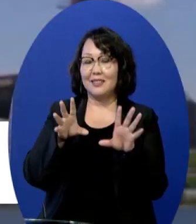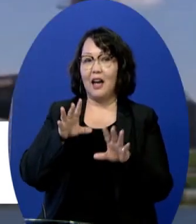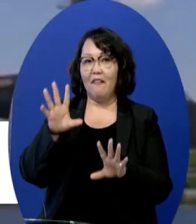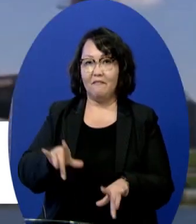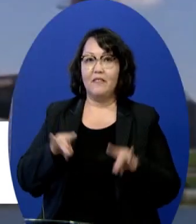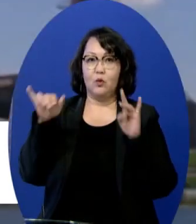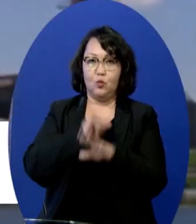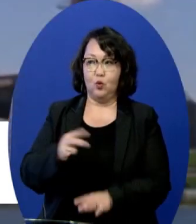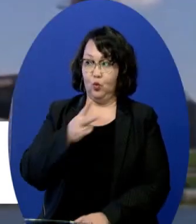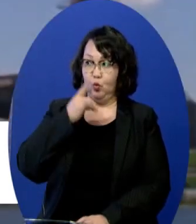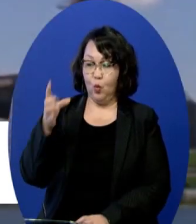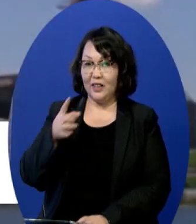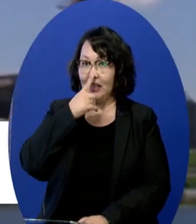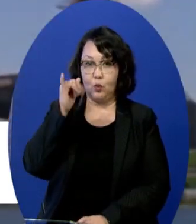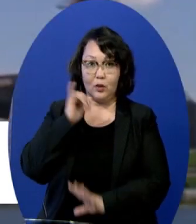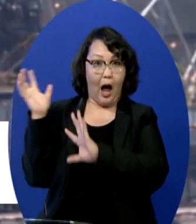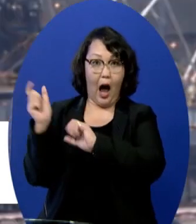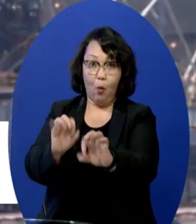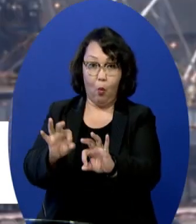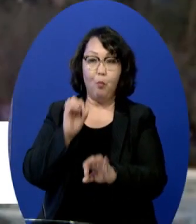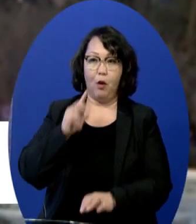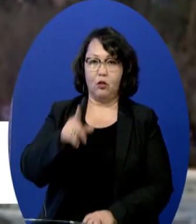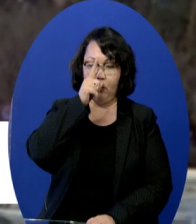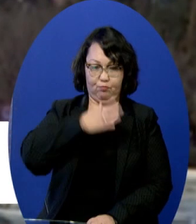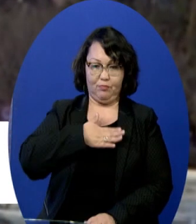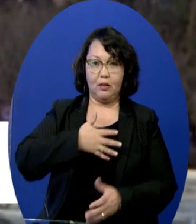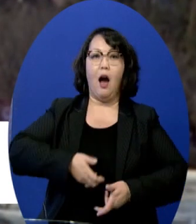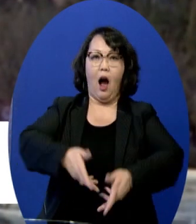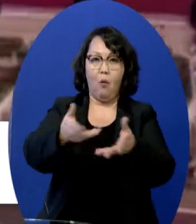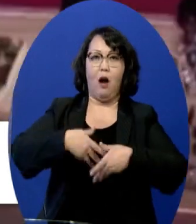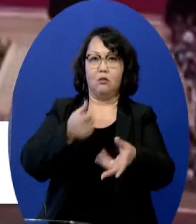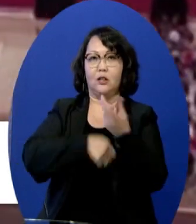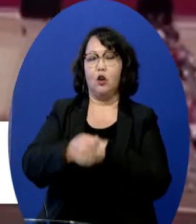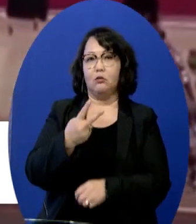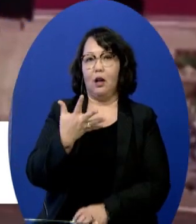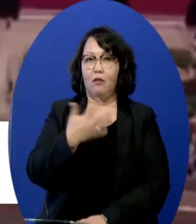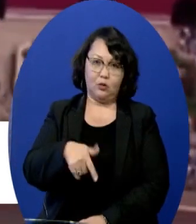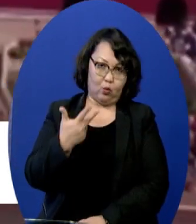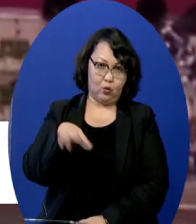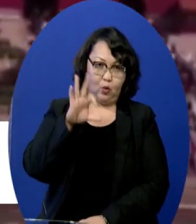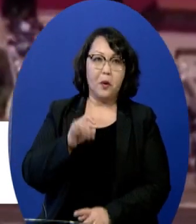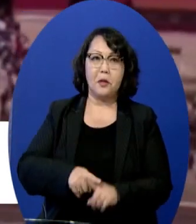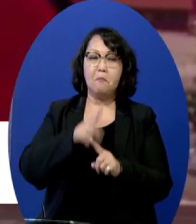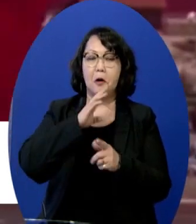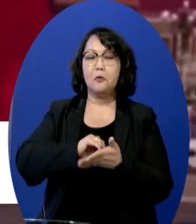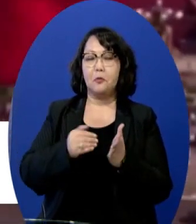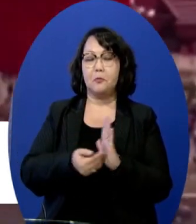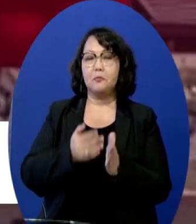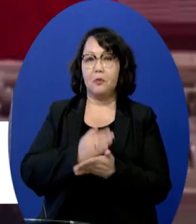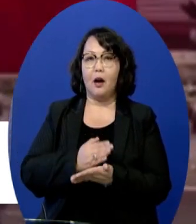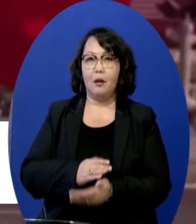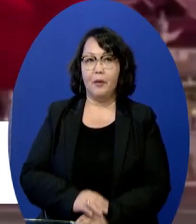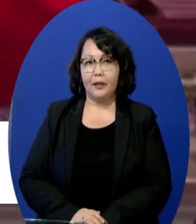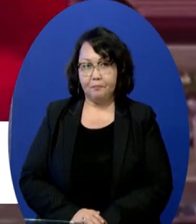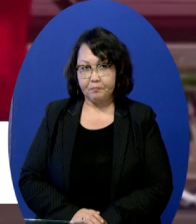гэхэд Австралийн нүүрсний импорт зогсох юм бол хятад дахь нийлүүлэлтэд 25-30% нэмэгдүүлэхээр төлөвлөж байгаагаа мэдээлж байсныг